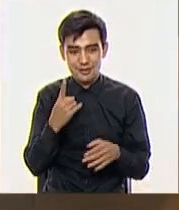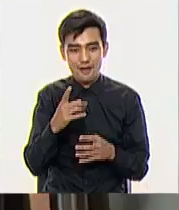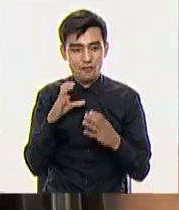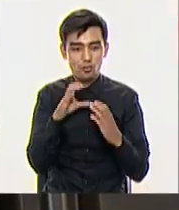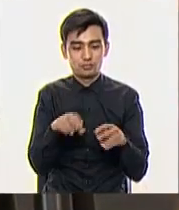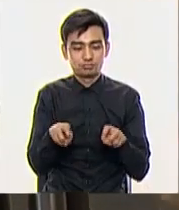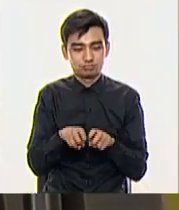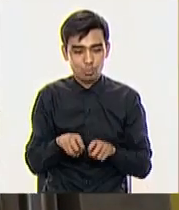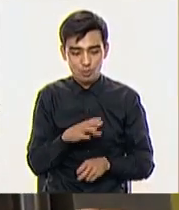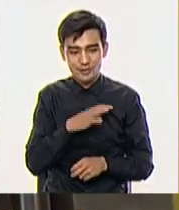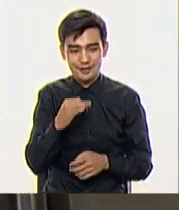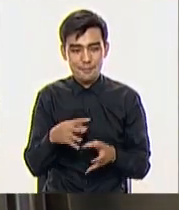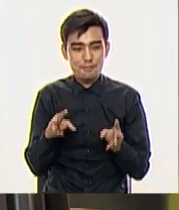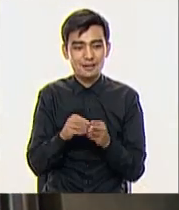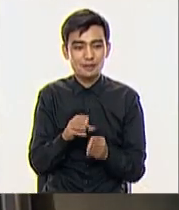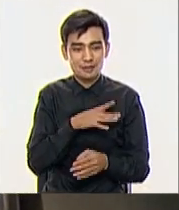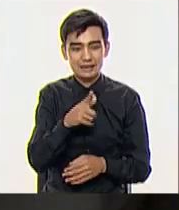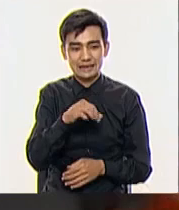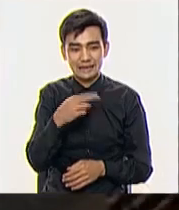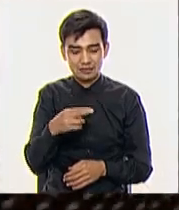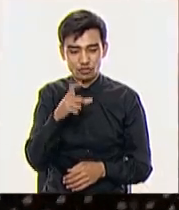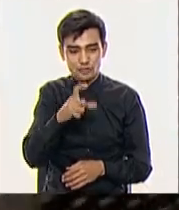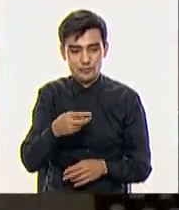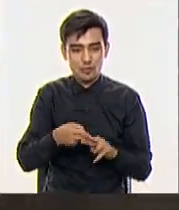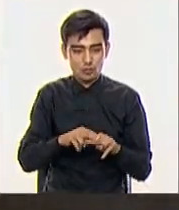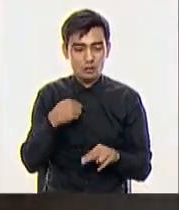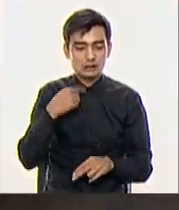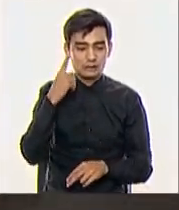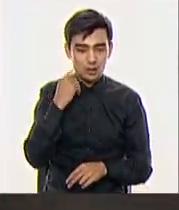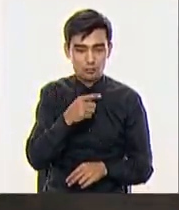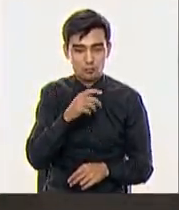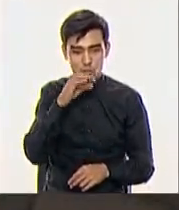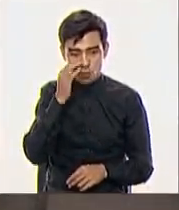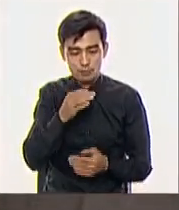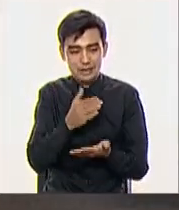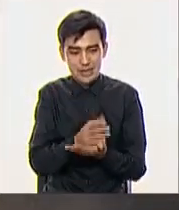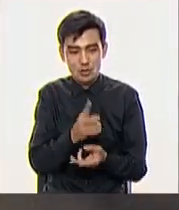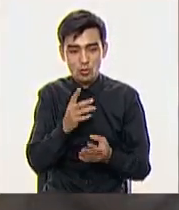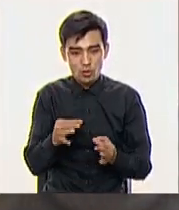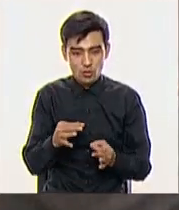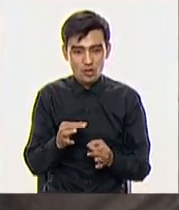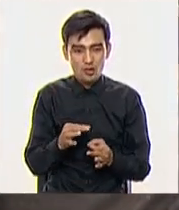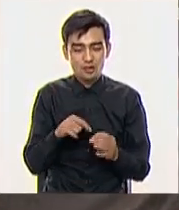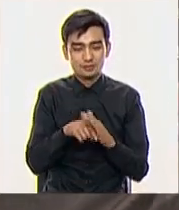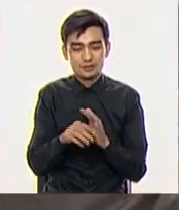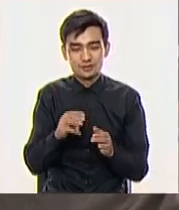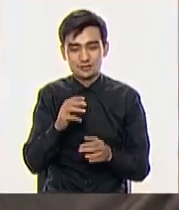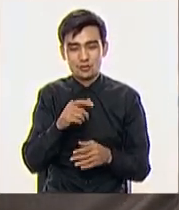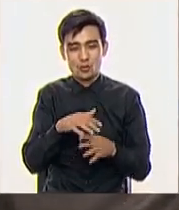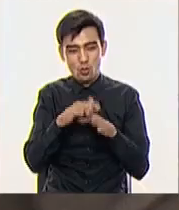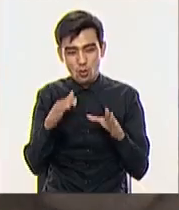екен. Оқушылармен еріп барған гидті де танимыз, тәжірибелі дейді, бірақ Шарын ұлттық парк тарапынан шатқалда жүру